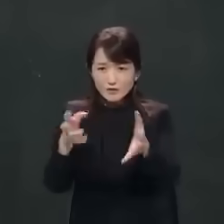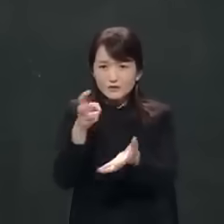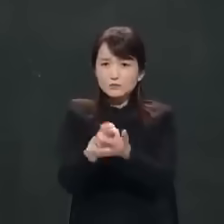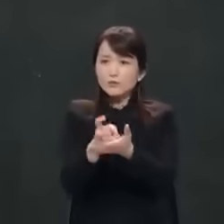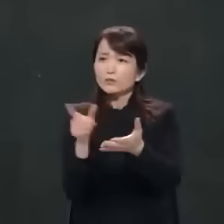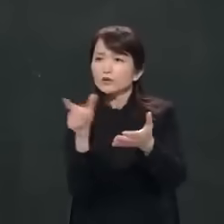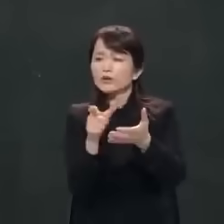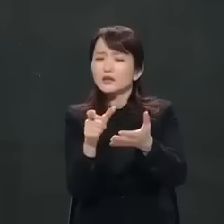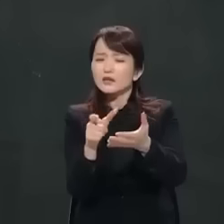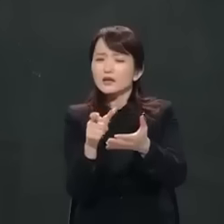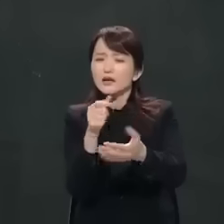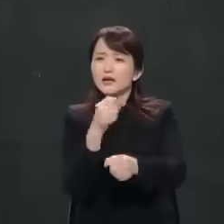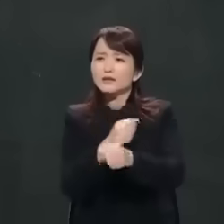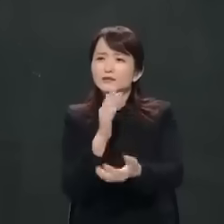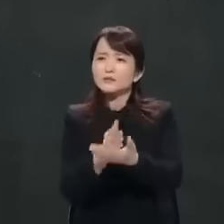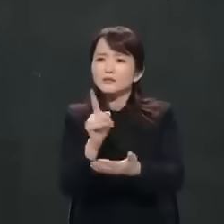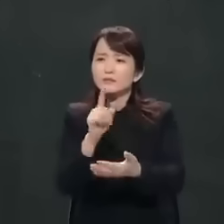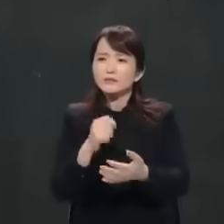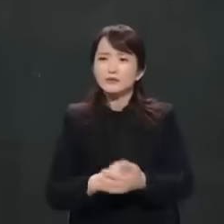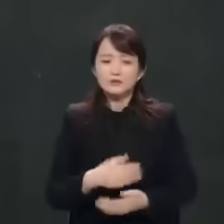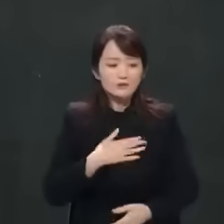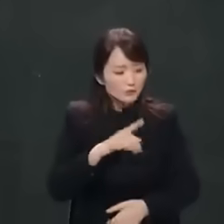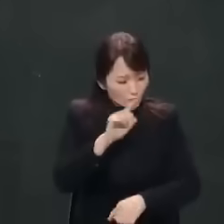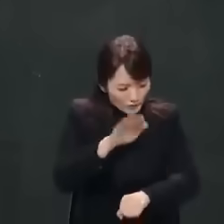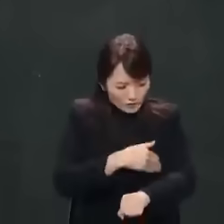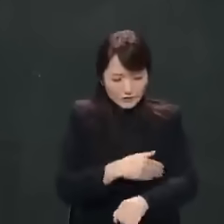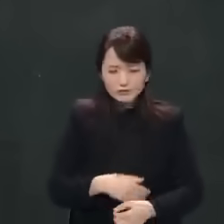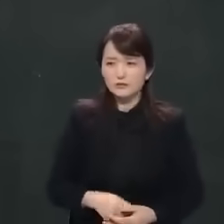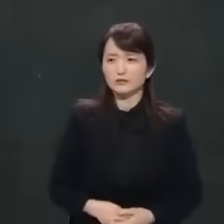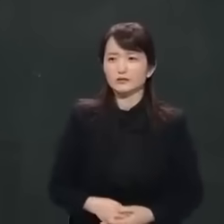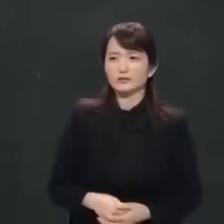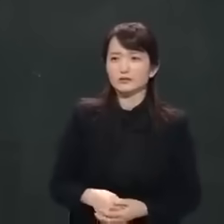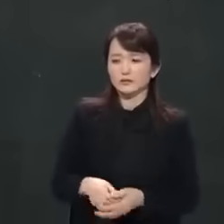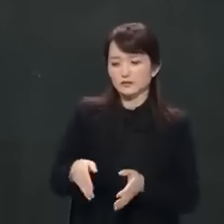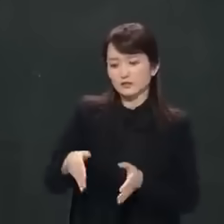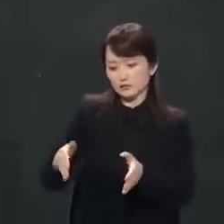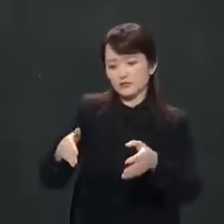아줌마. 하잖아. 내가 뭘 그래 잘못했어 내가. 통로 주차한 게 잘못이다.